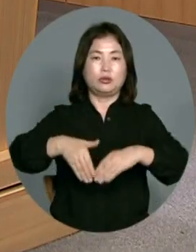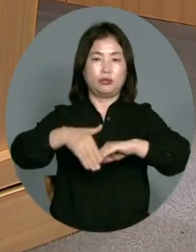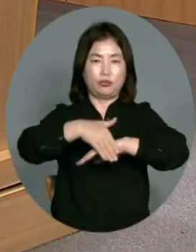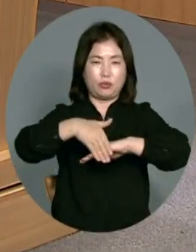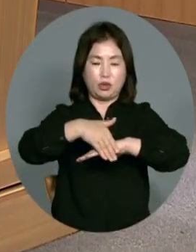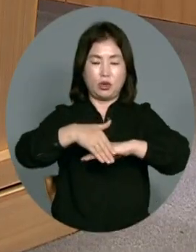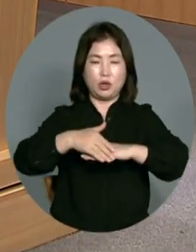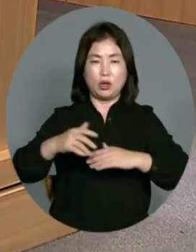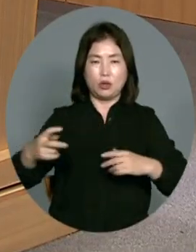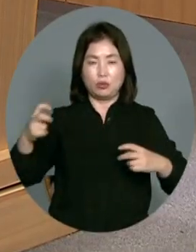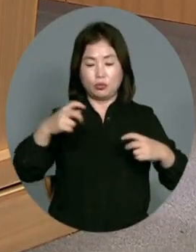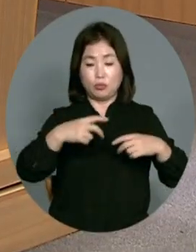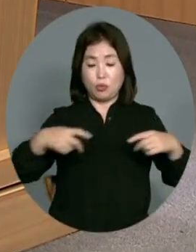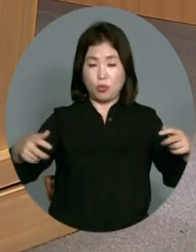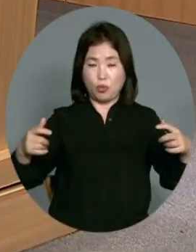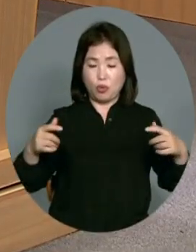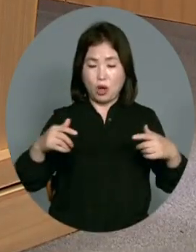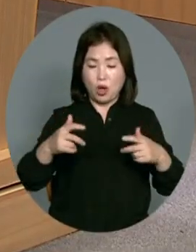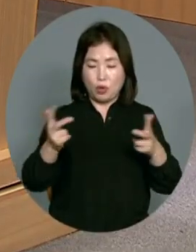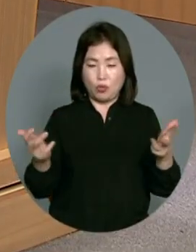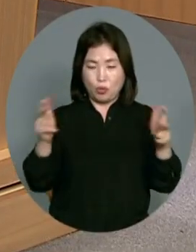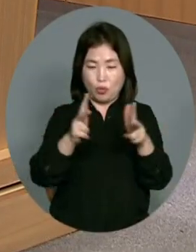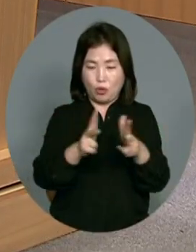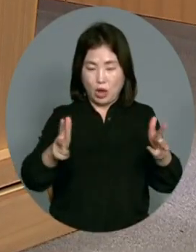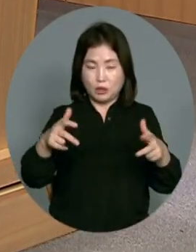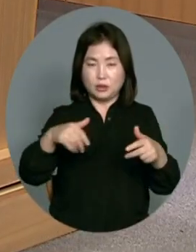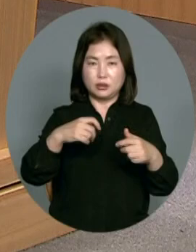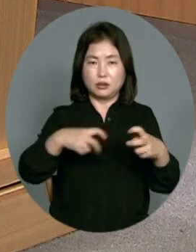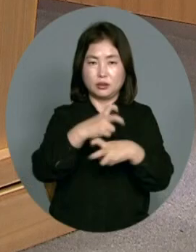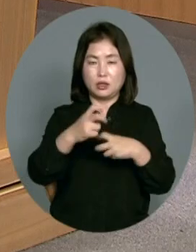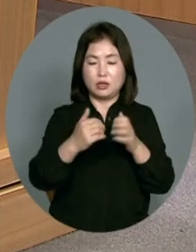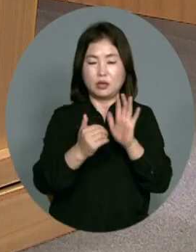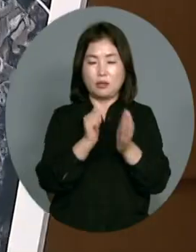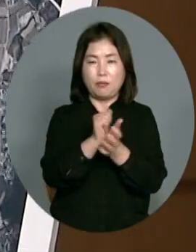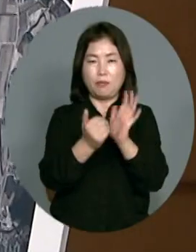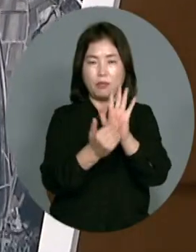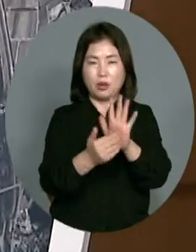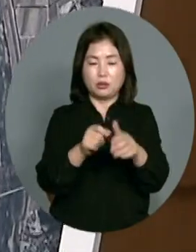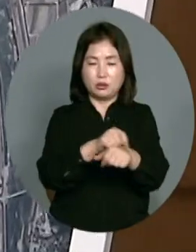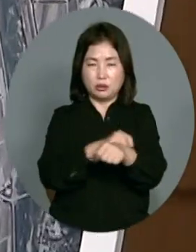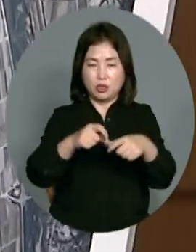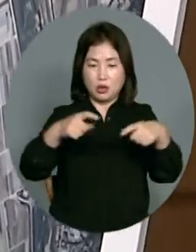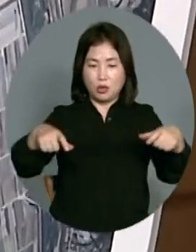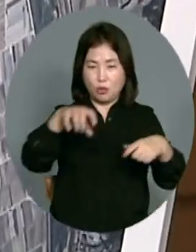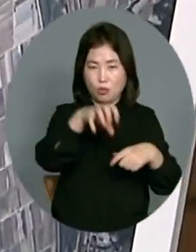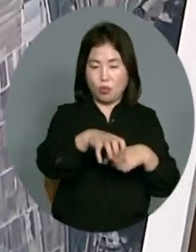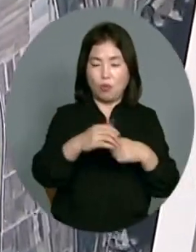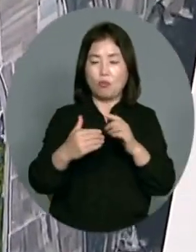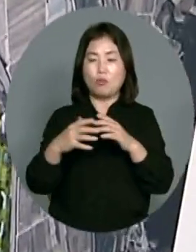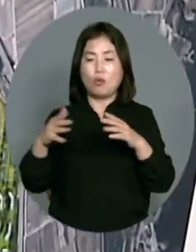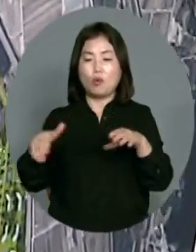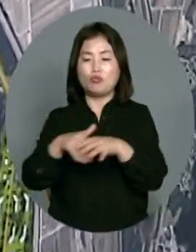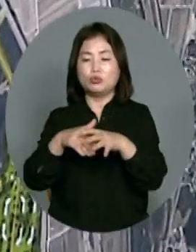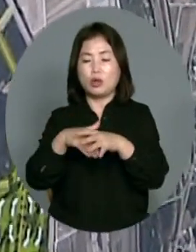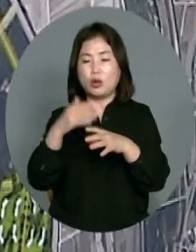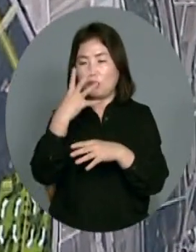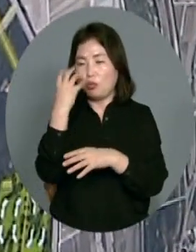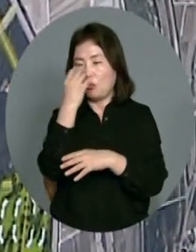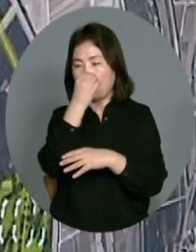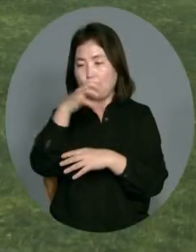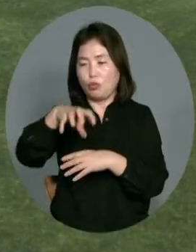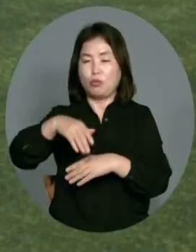접근 교통수단이 집결된 환승센터와 감염병에 대비한 재난특화스퀘어, 복합문화공간도